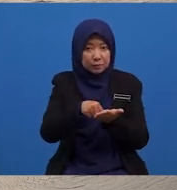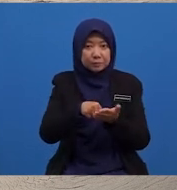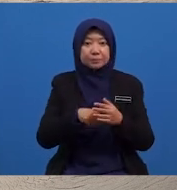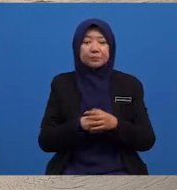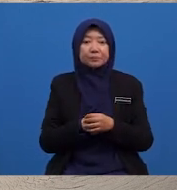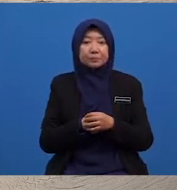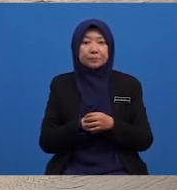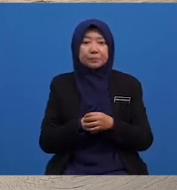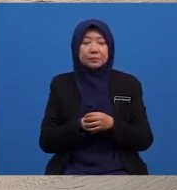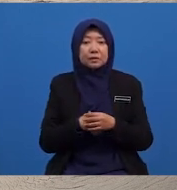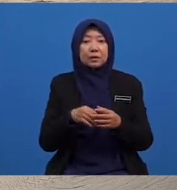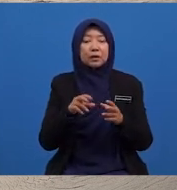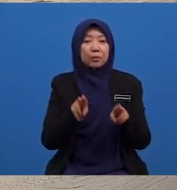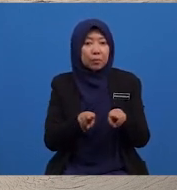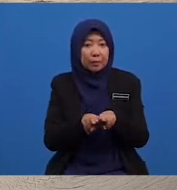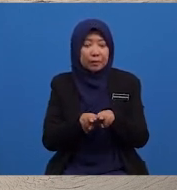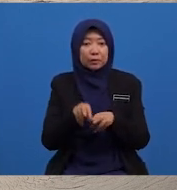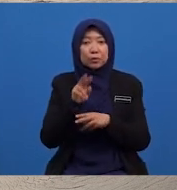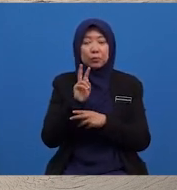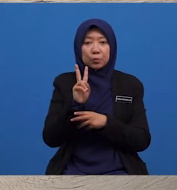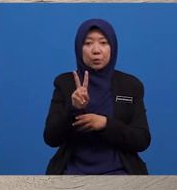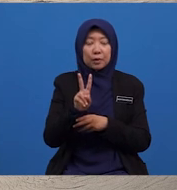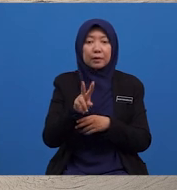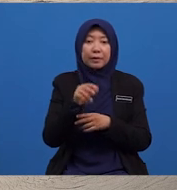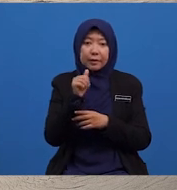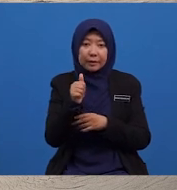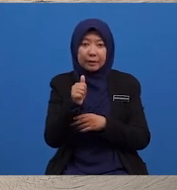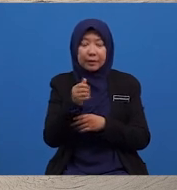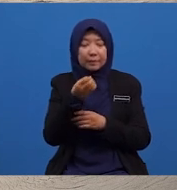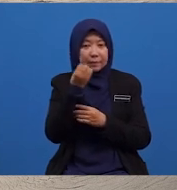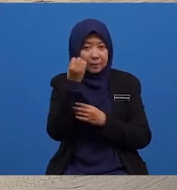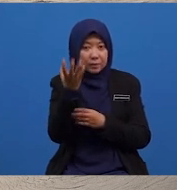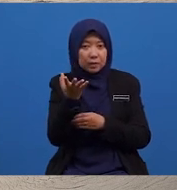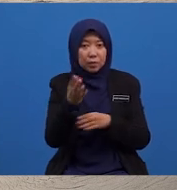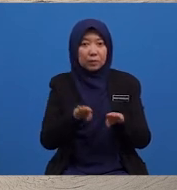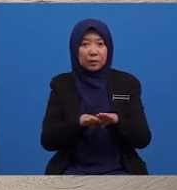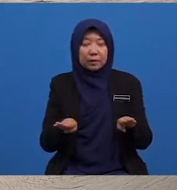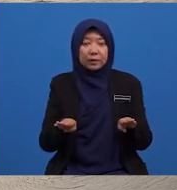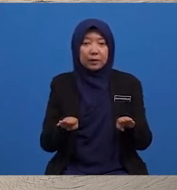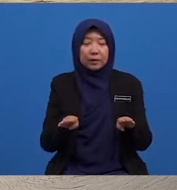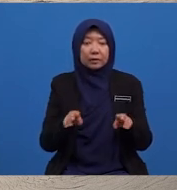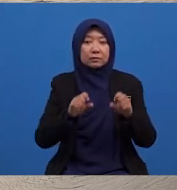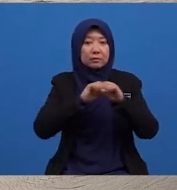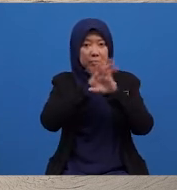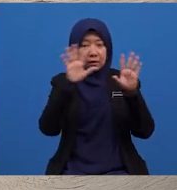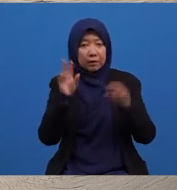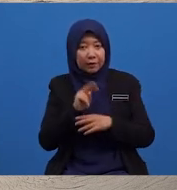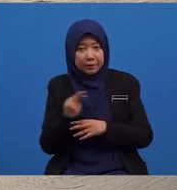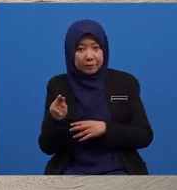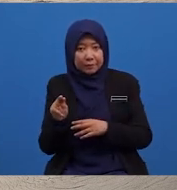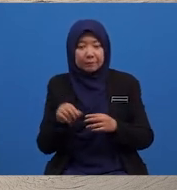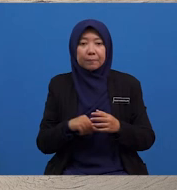bentuk perumpamaan, iaitu A, yang menyatakan perbandingan secara terang-terangan,